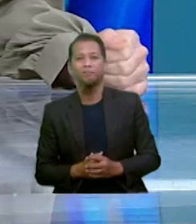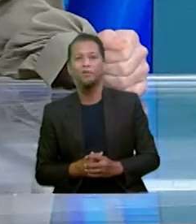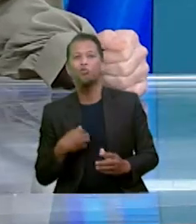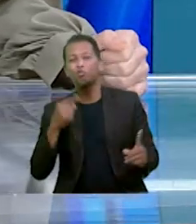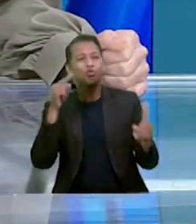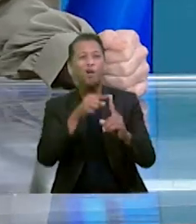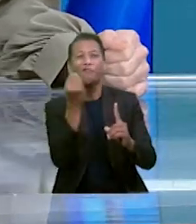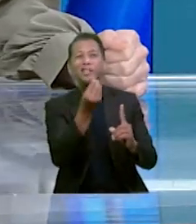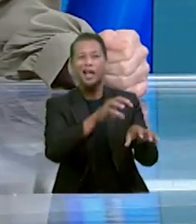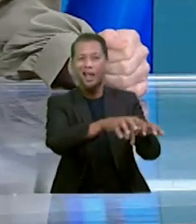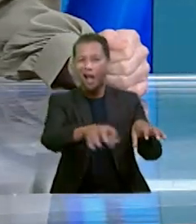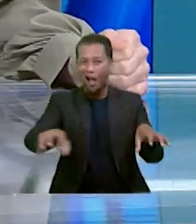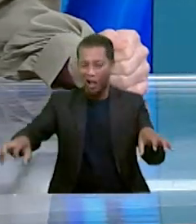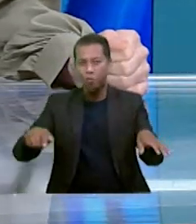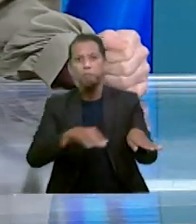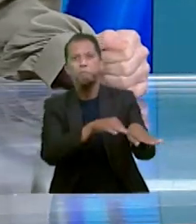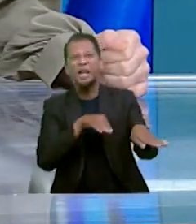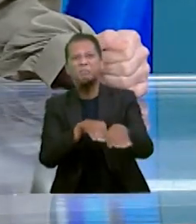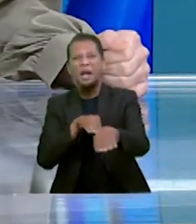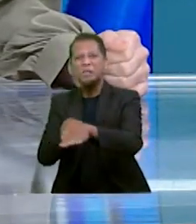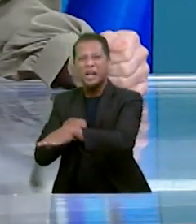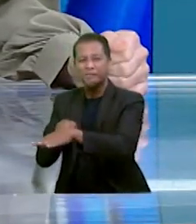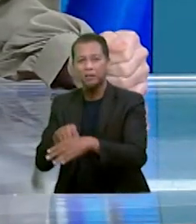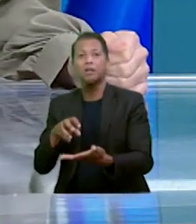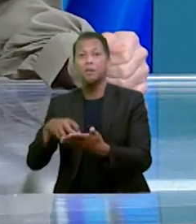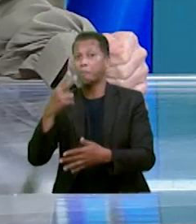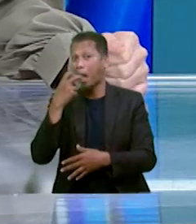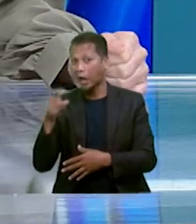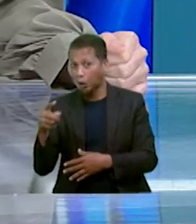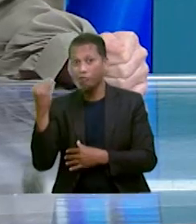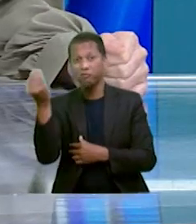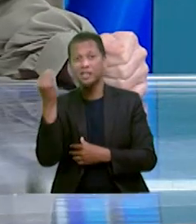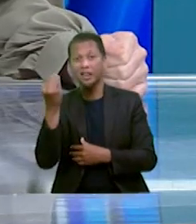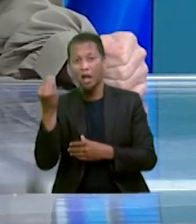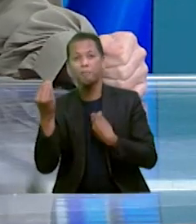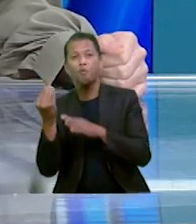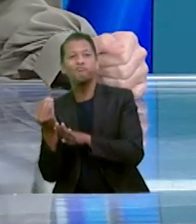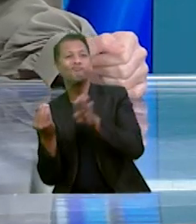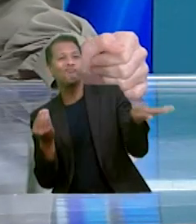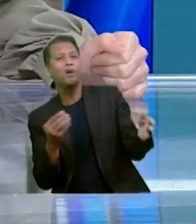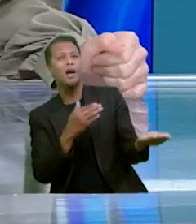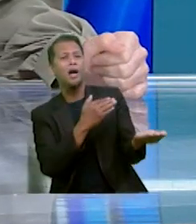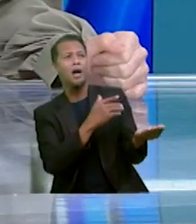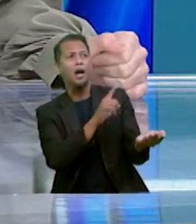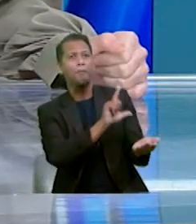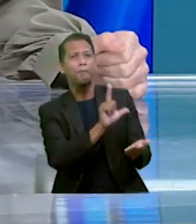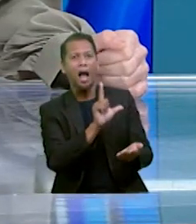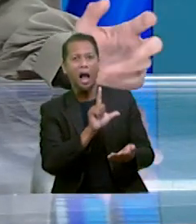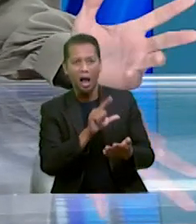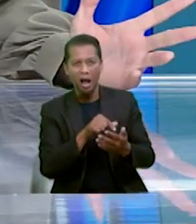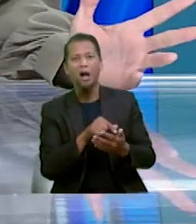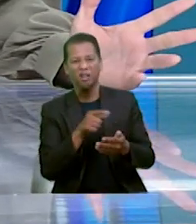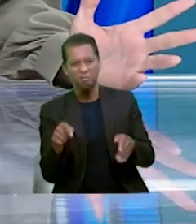Sementara itu, pemirsa, kemacetan terjadi di sejumlah daerah tujuan wisata. Di Bandung, wisatawan yang menuju kawasan wisata Lembang